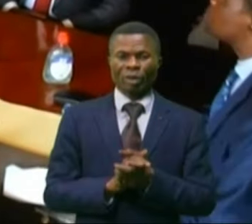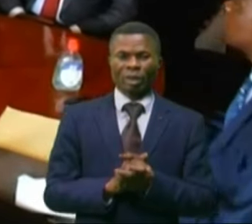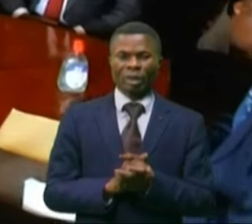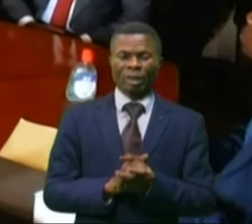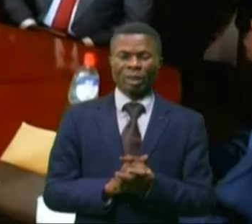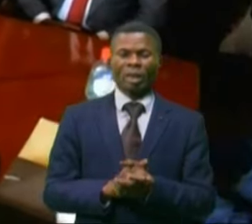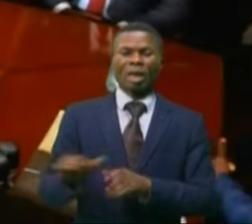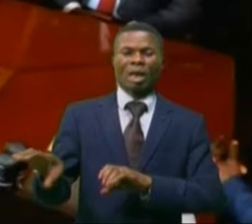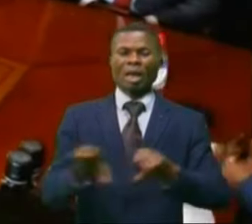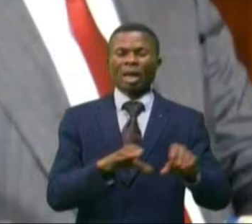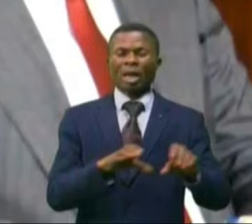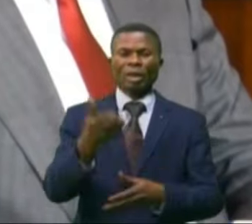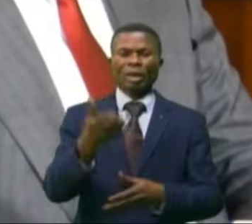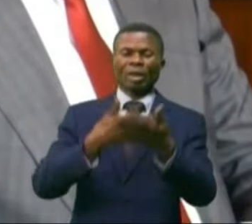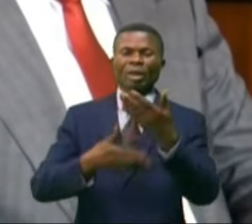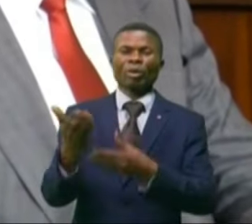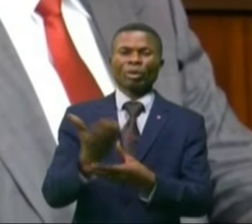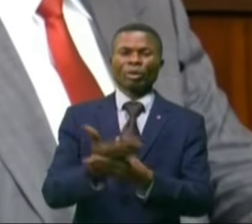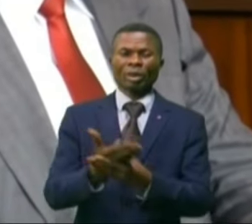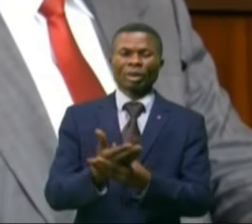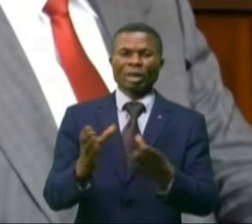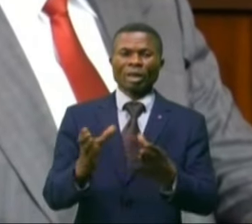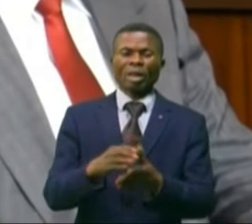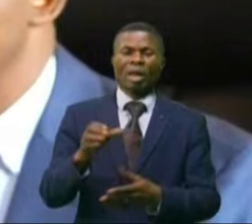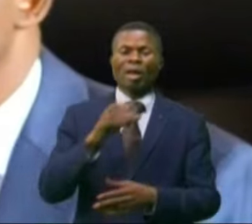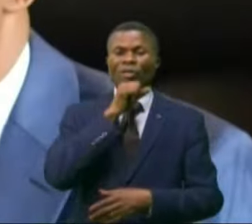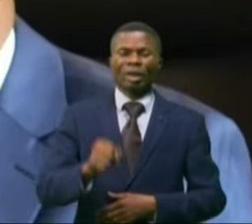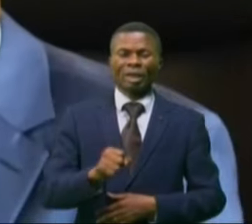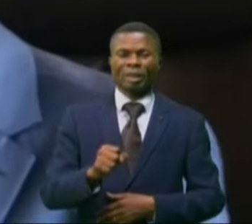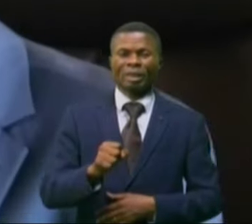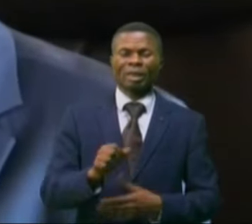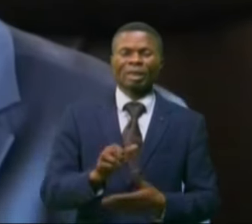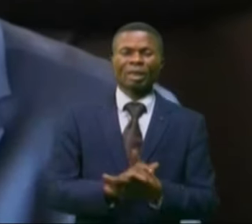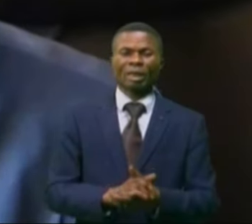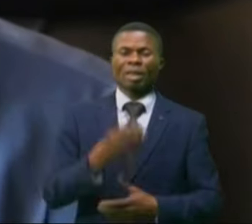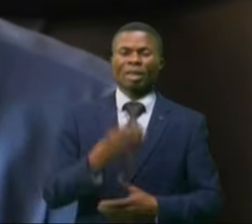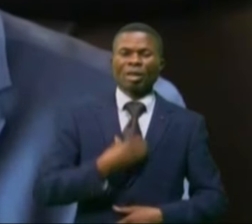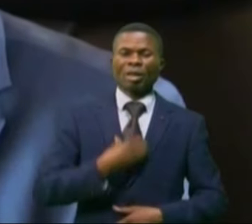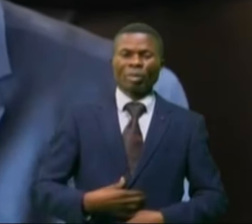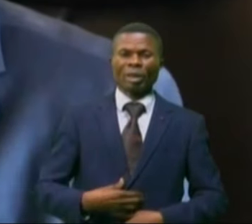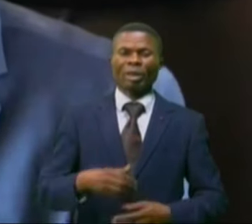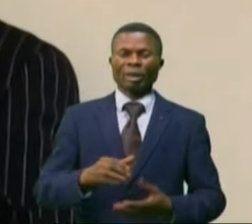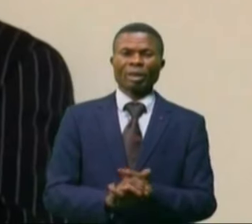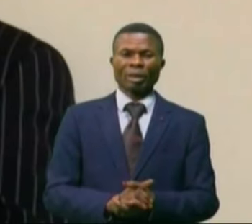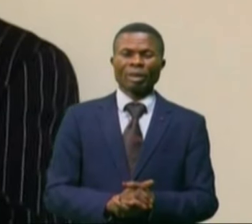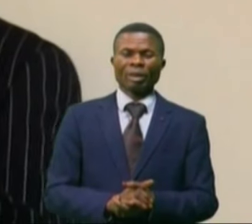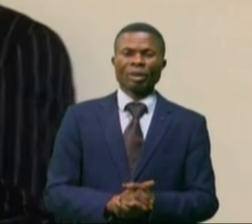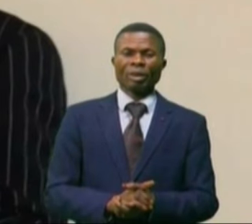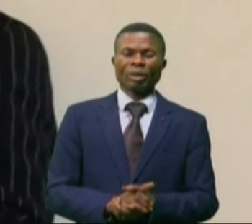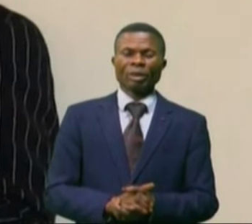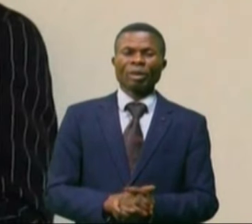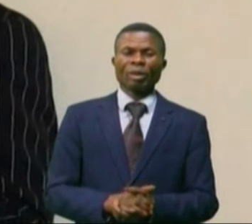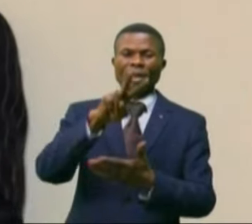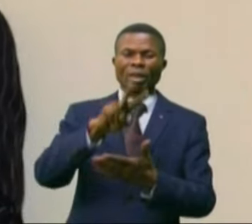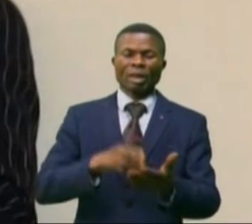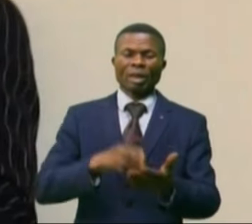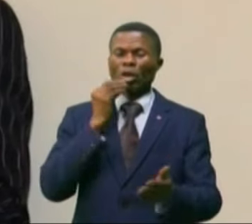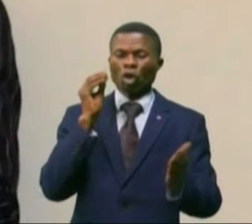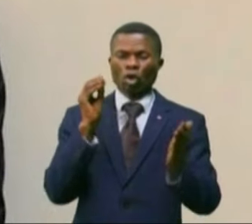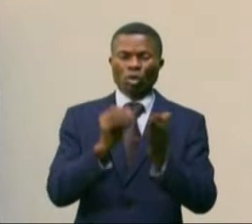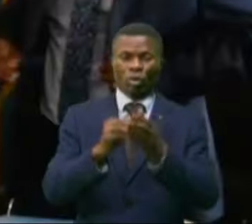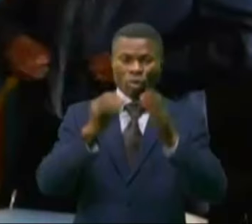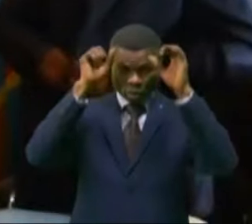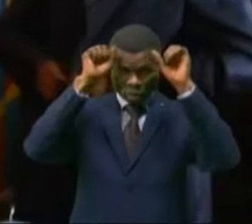la cérémonie de remise reprise avec le gouverneur intérimaire, maître Saturnin Tangandandou. Lecture de l'ordonnance présidentielle